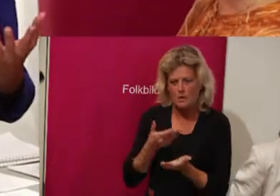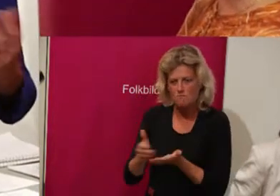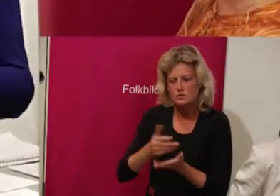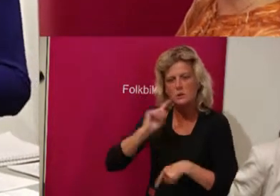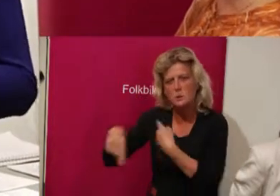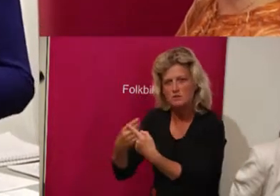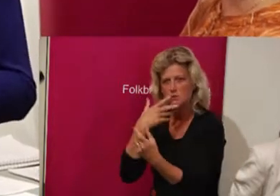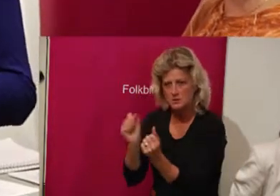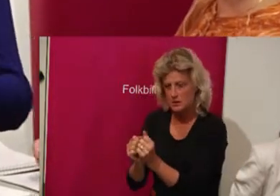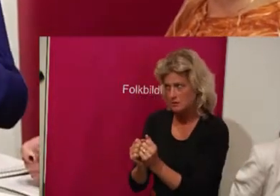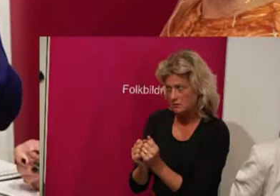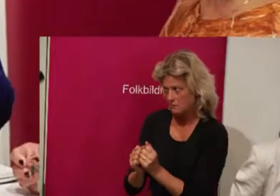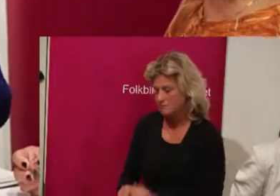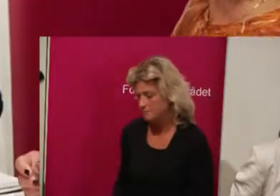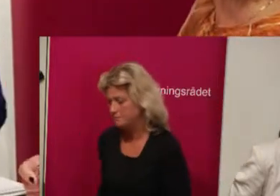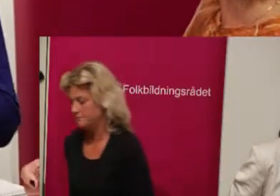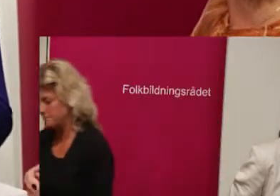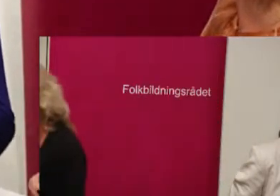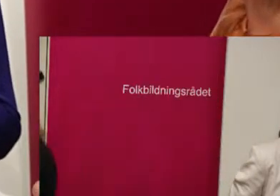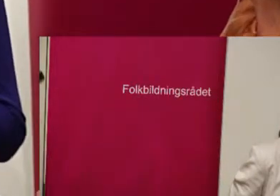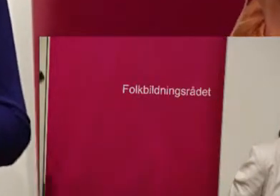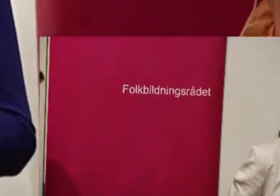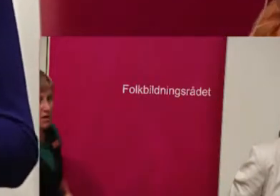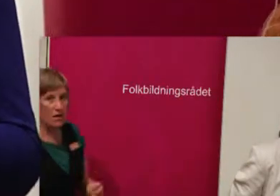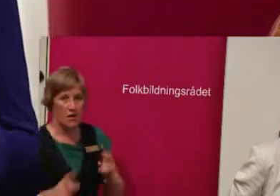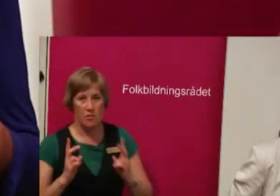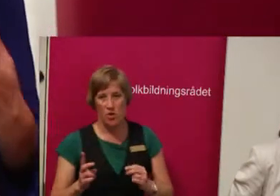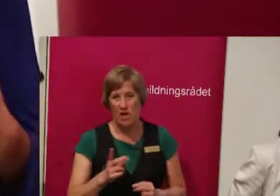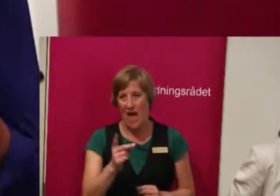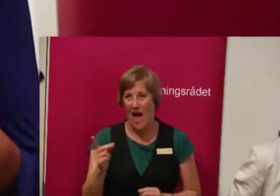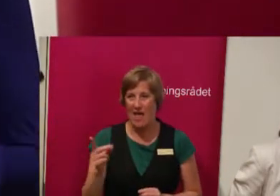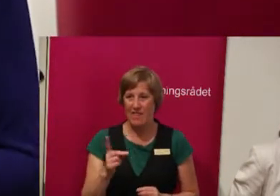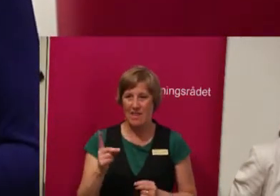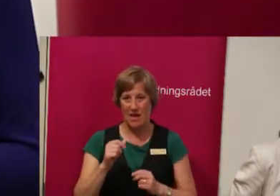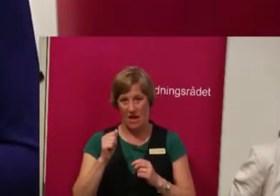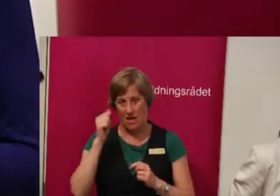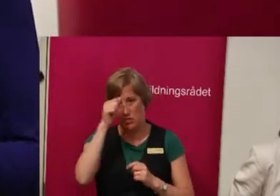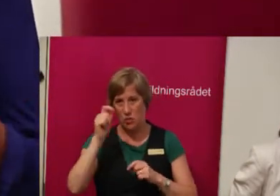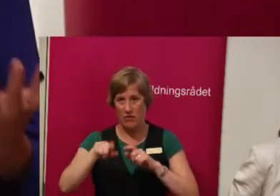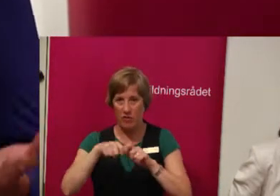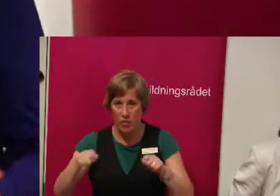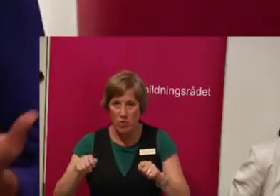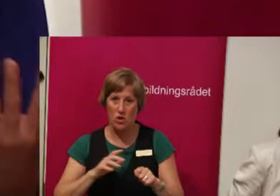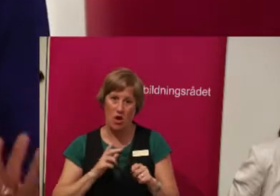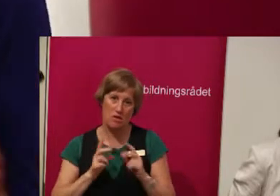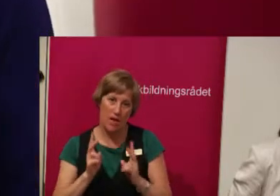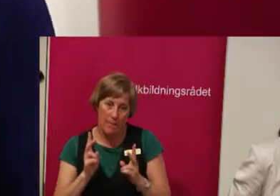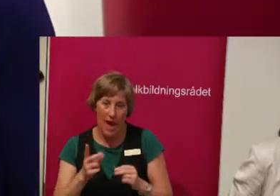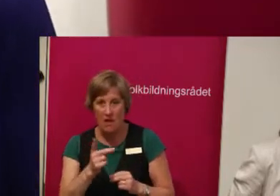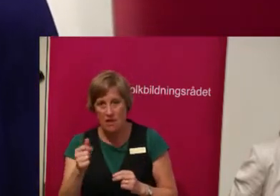ju också i de andra studieförbunden en massa sådana inslag. Massa människor med annan bakgrund, annan